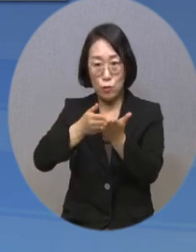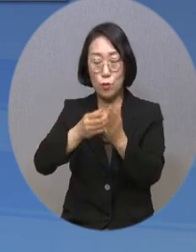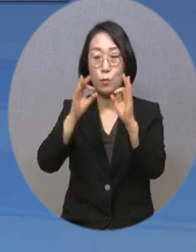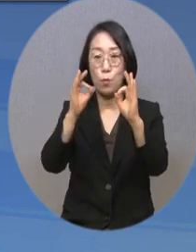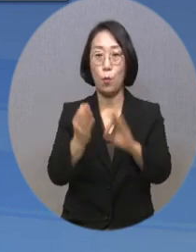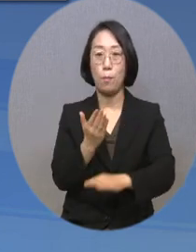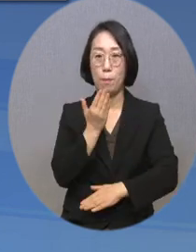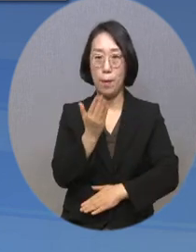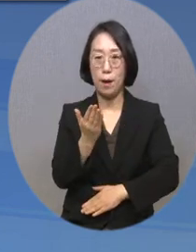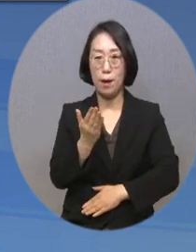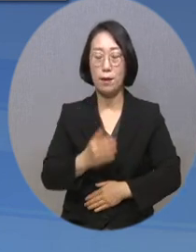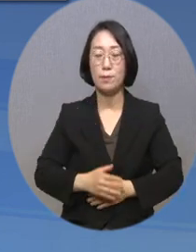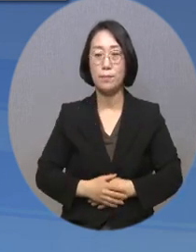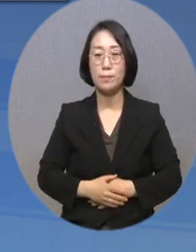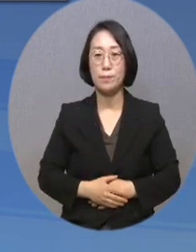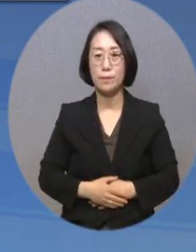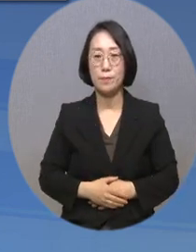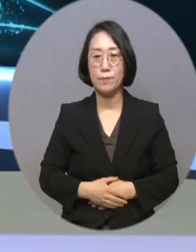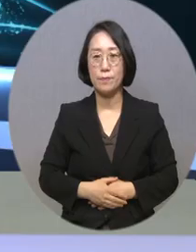수 있습니다.